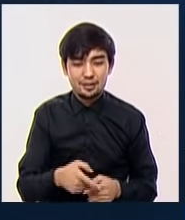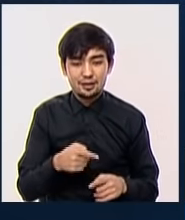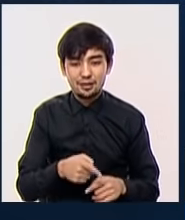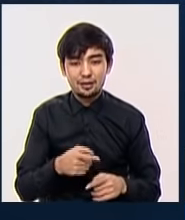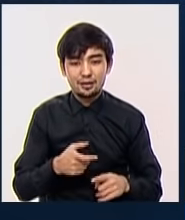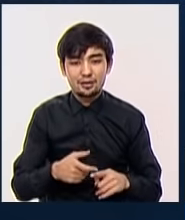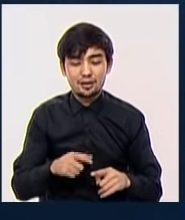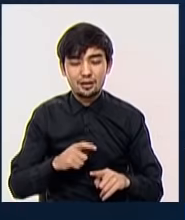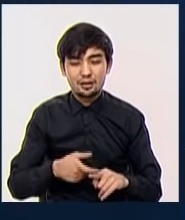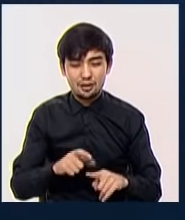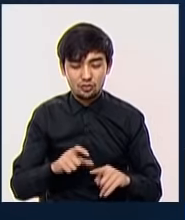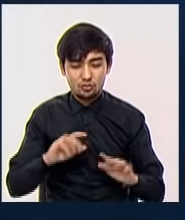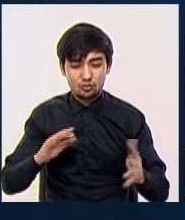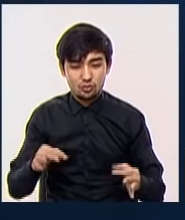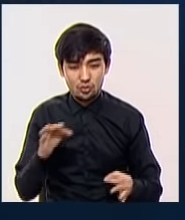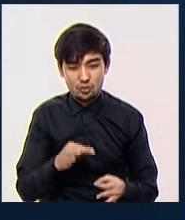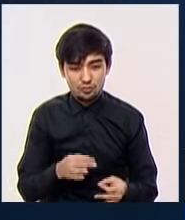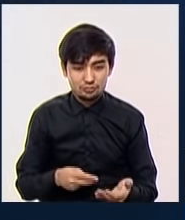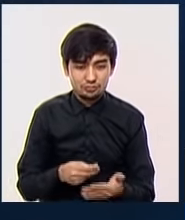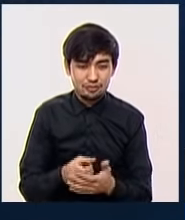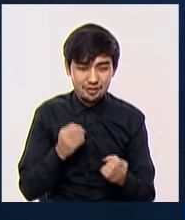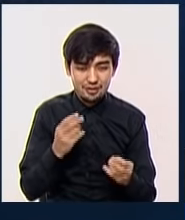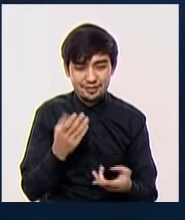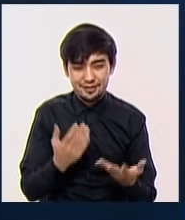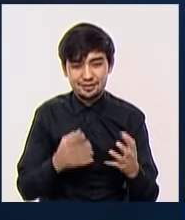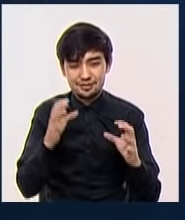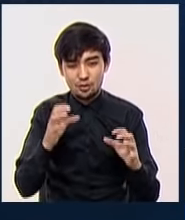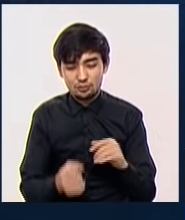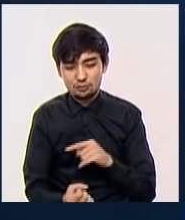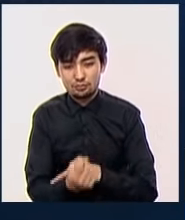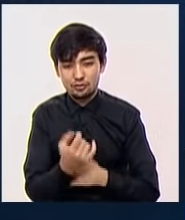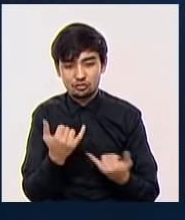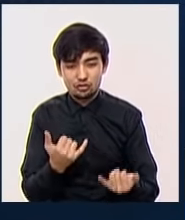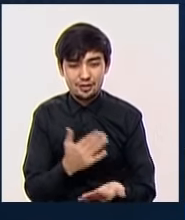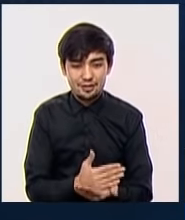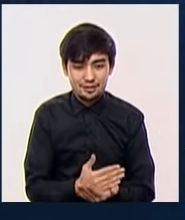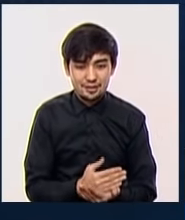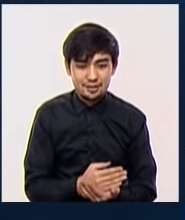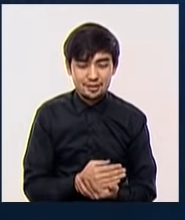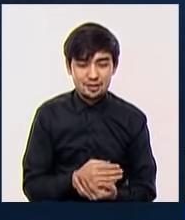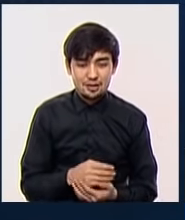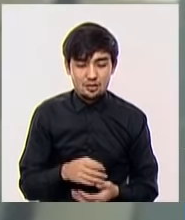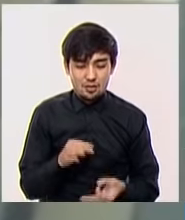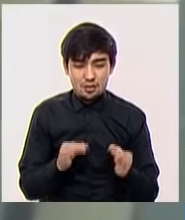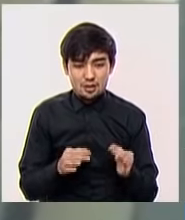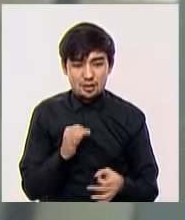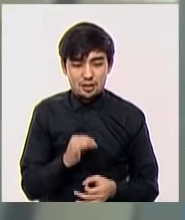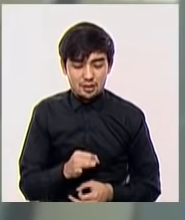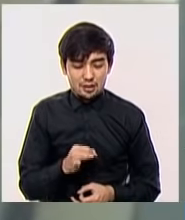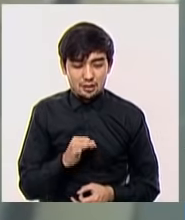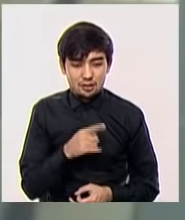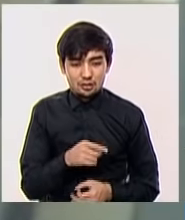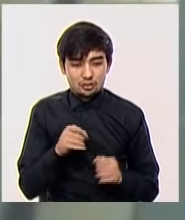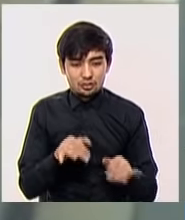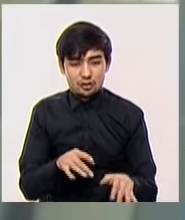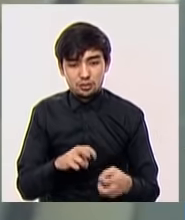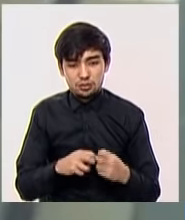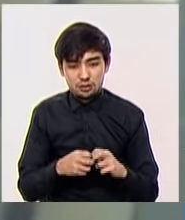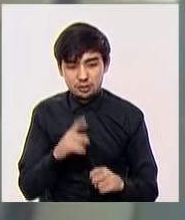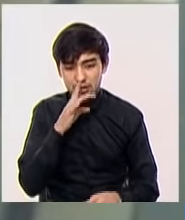то есть таким образом я уверен что закон родился по сути сейчас он является мер по родине он ни в коем случае не решит этой